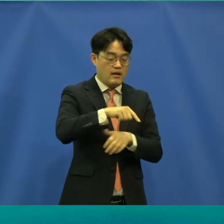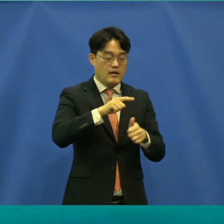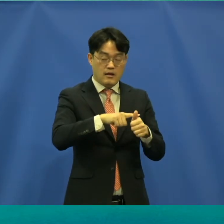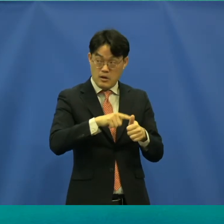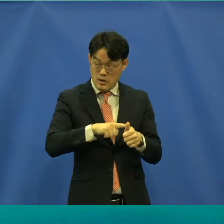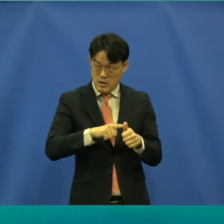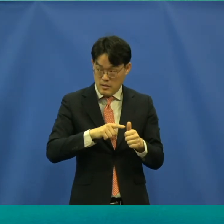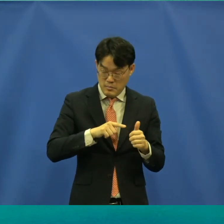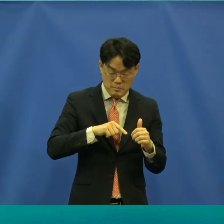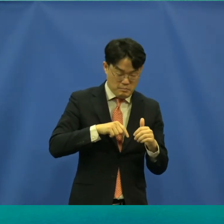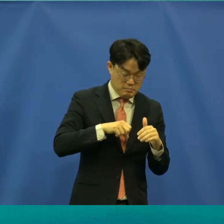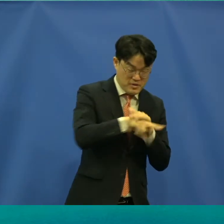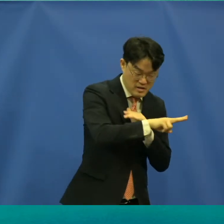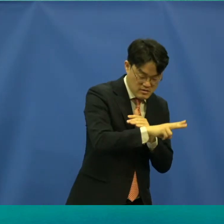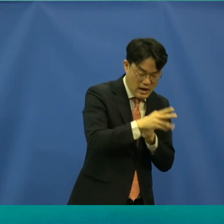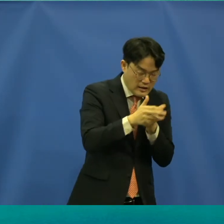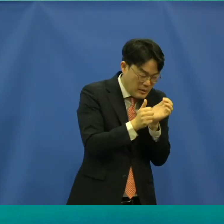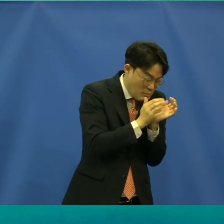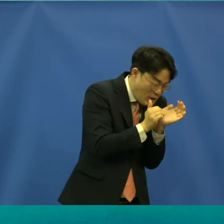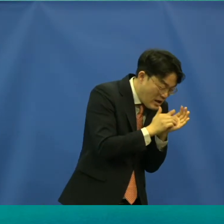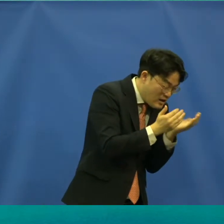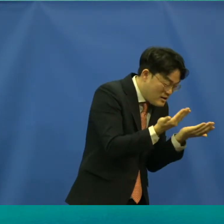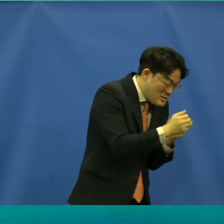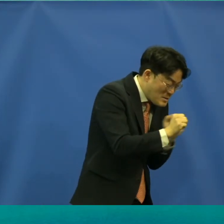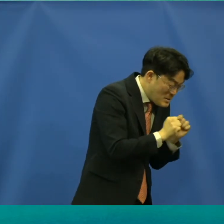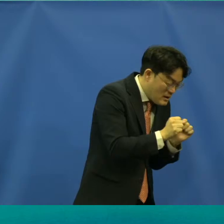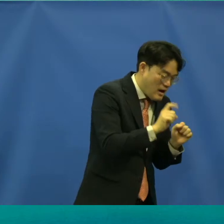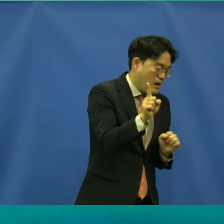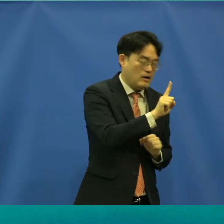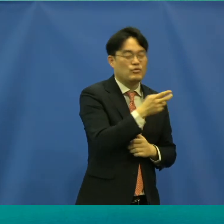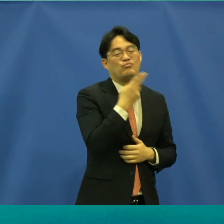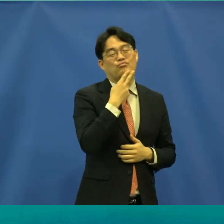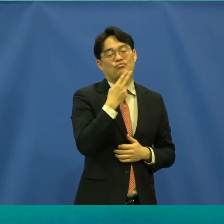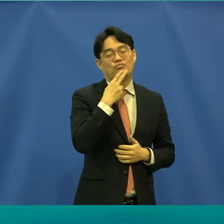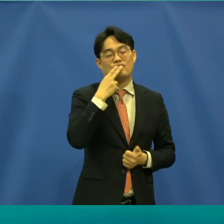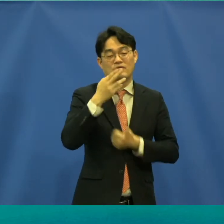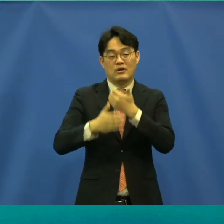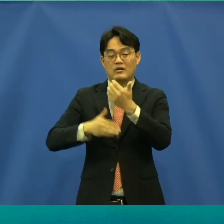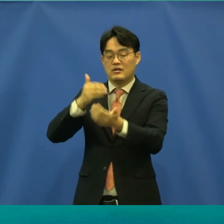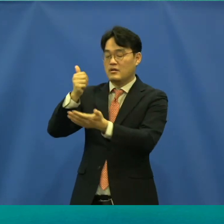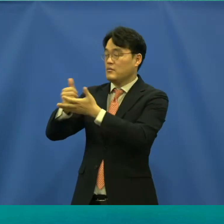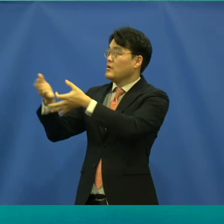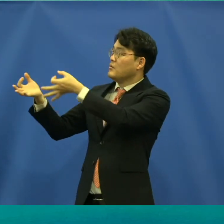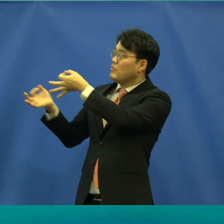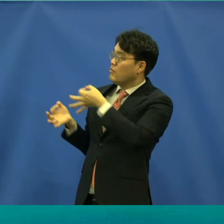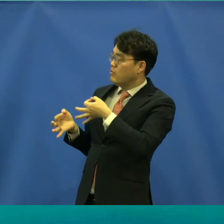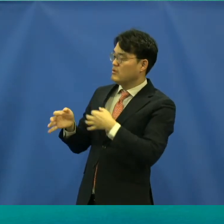놀라운 사실은 하나님은 오늘 나를 그렇게 잘 알고 계신다는 거예요.